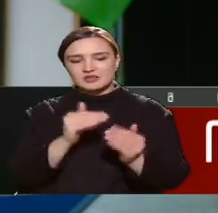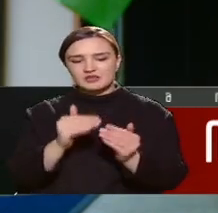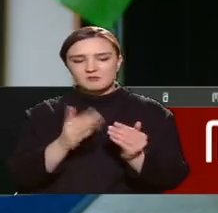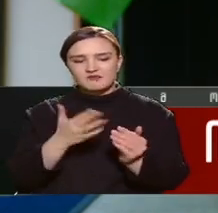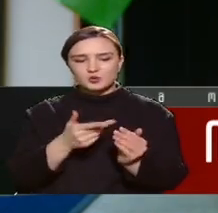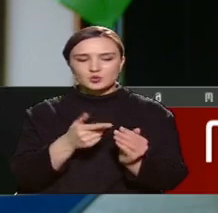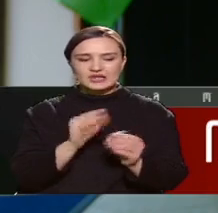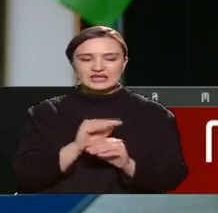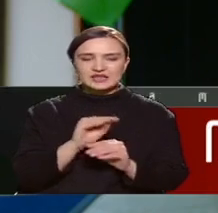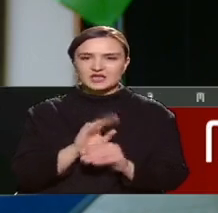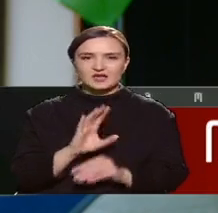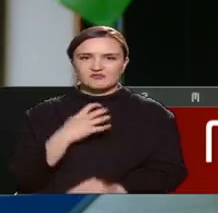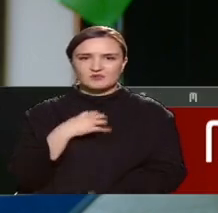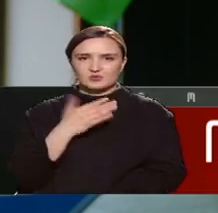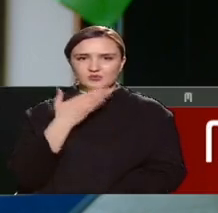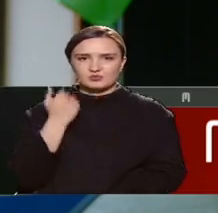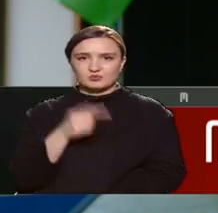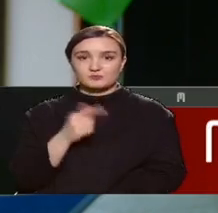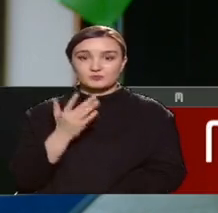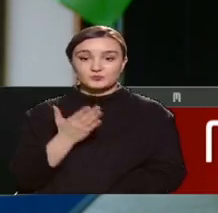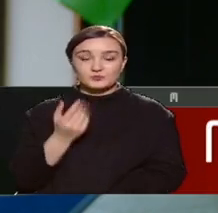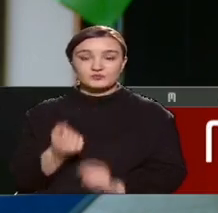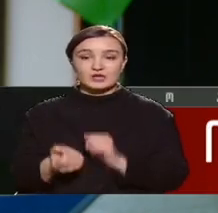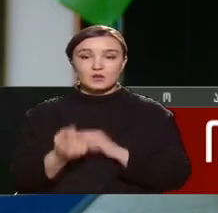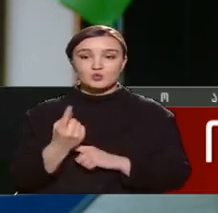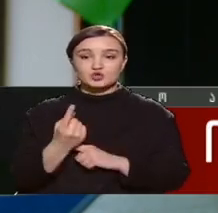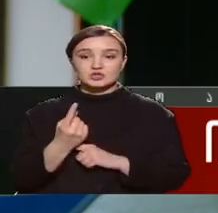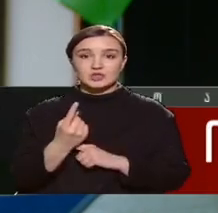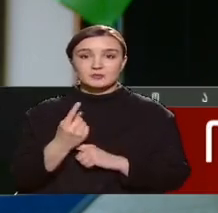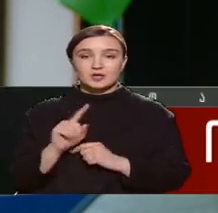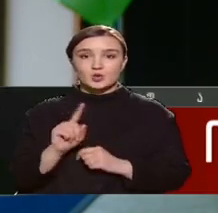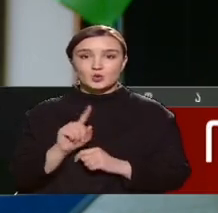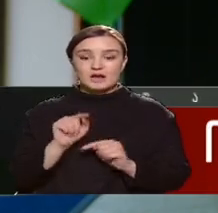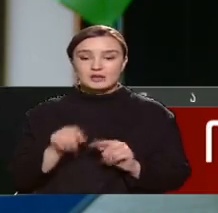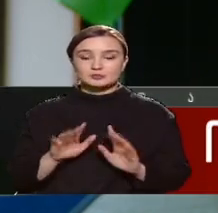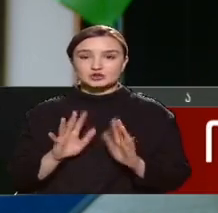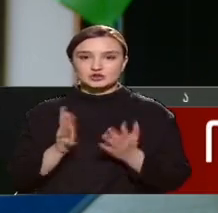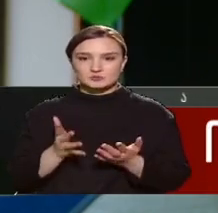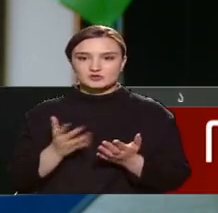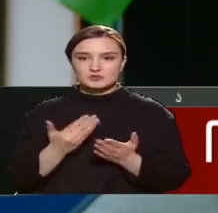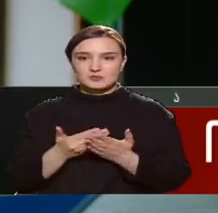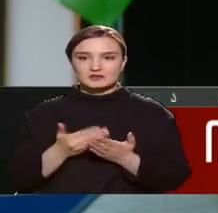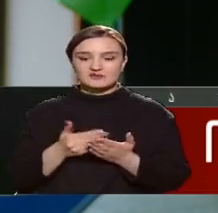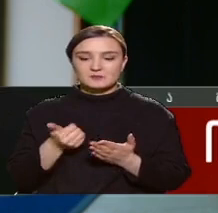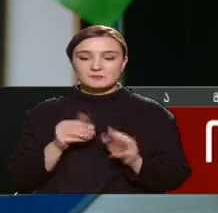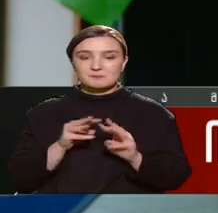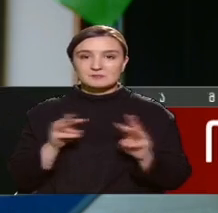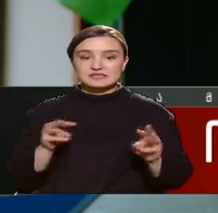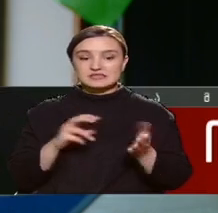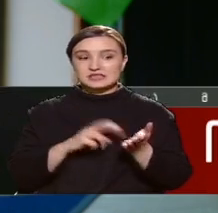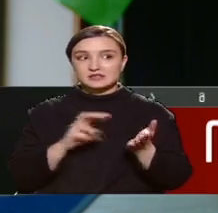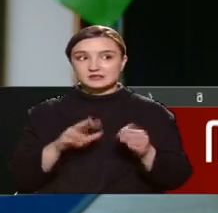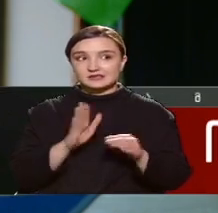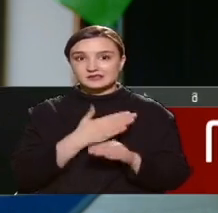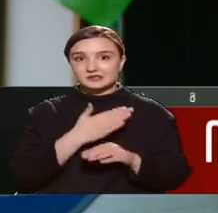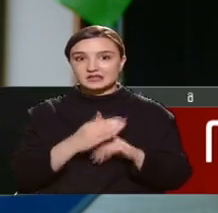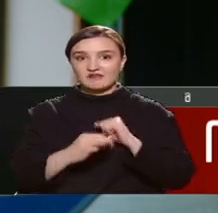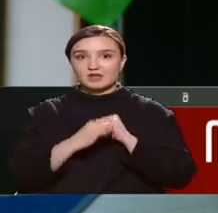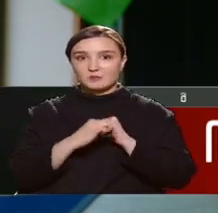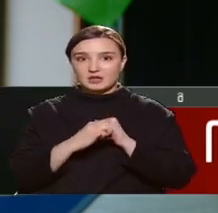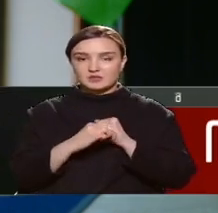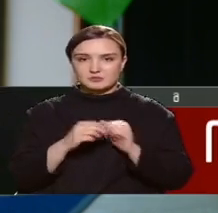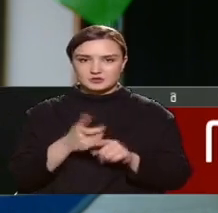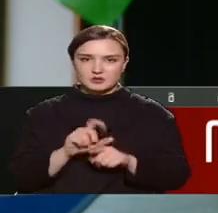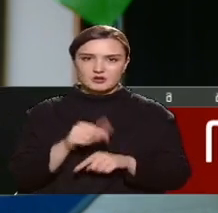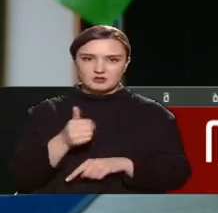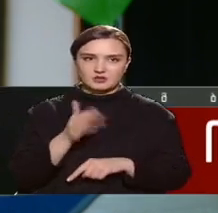რაღაც კრიტიკა. Ამიტომ თუ აღმოჩნდება, რომ ამ შემთხვევაში მაგალითად პრემიერ-მინისტრის გადაყენება დაგვეხმარება,